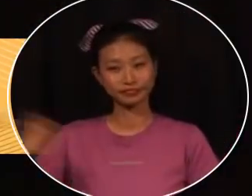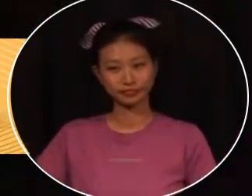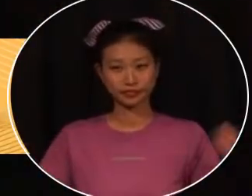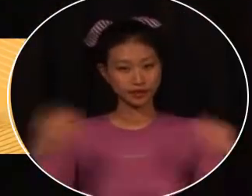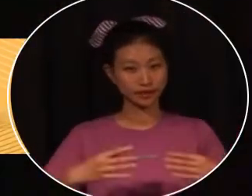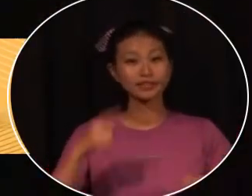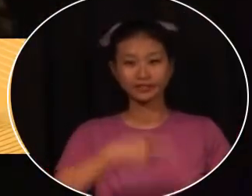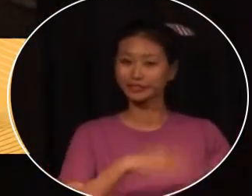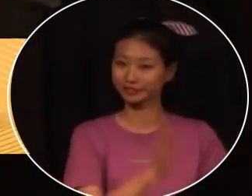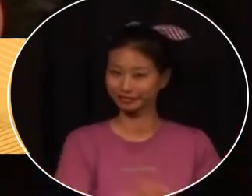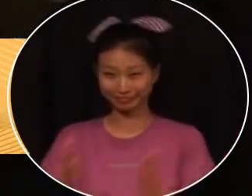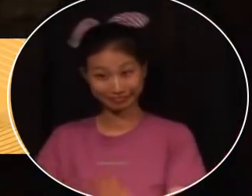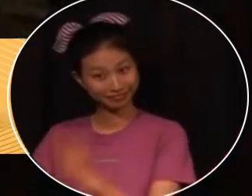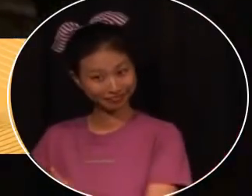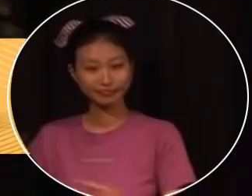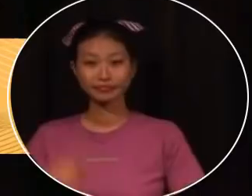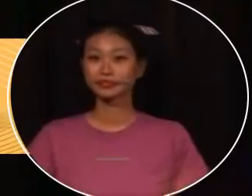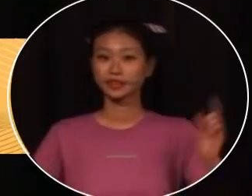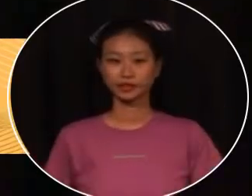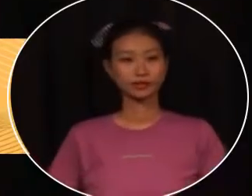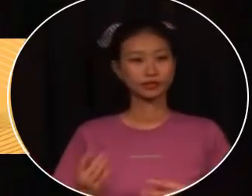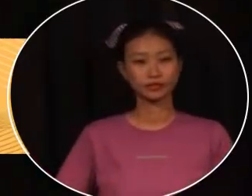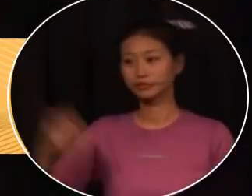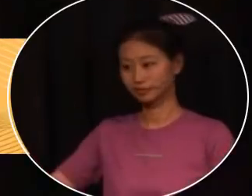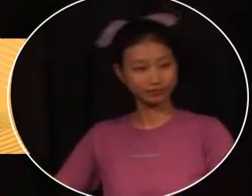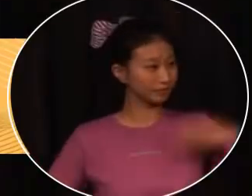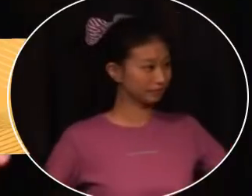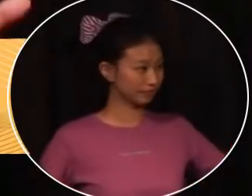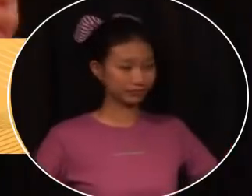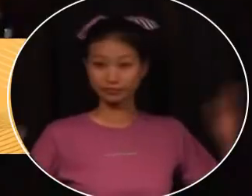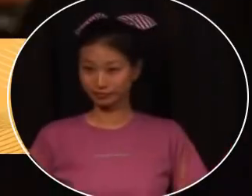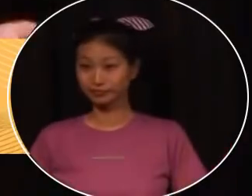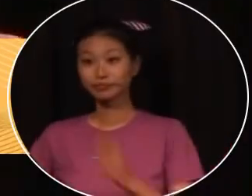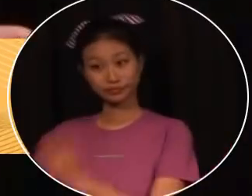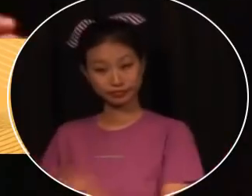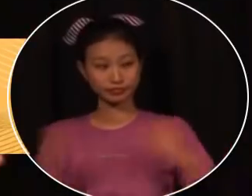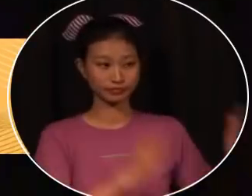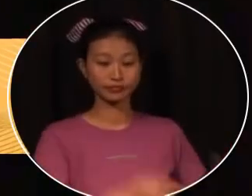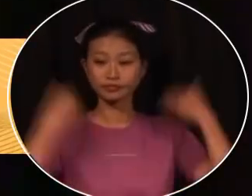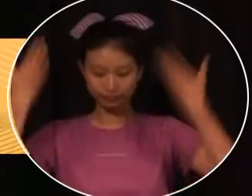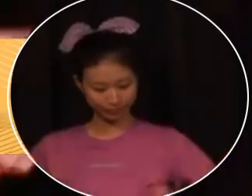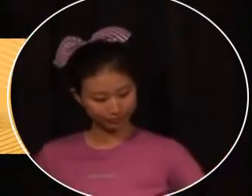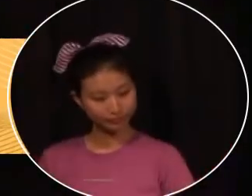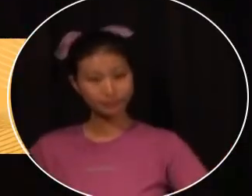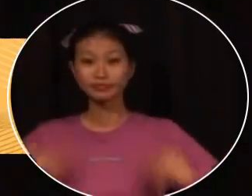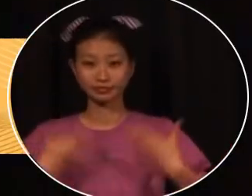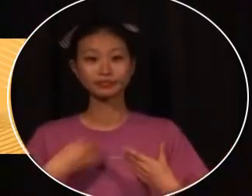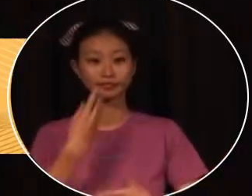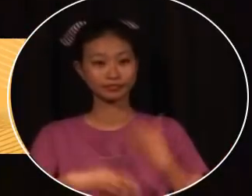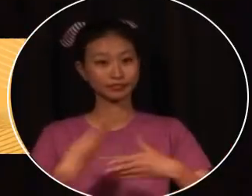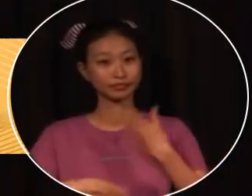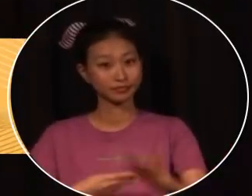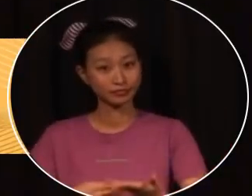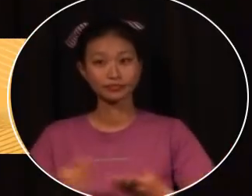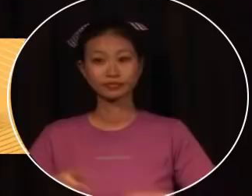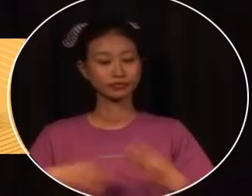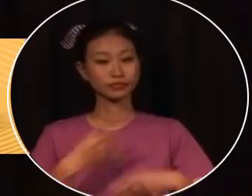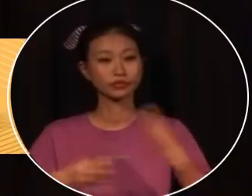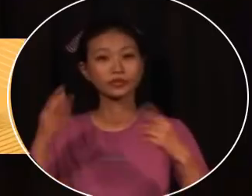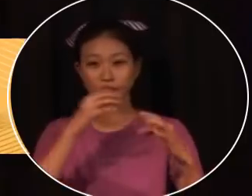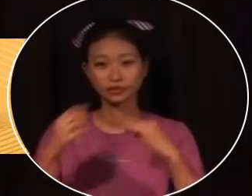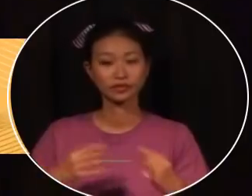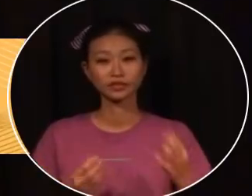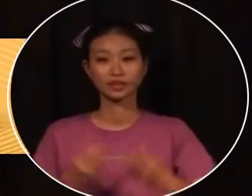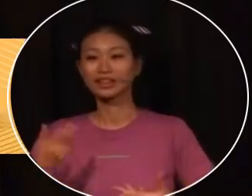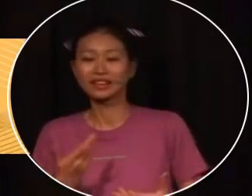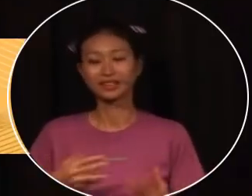关系，他们对于感情的想法升华，自然就会同意对面那个人跟他在一起结合。那这句话其实是在古书上面所记